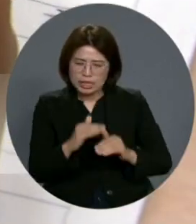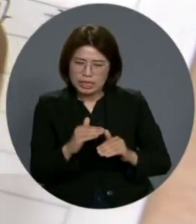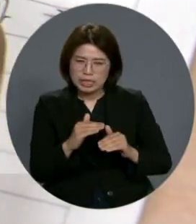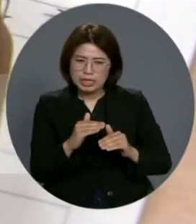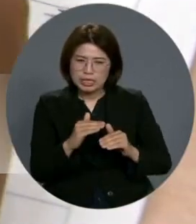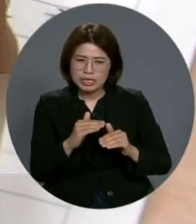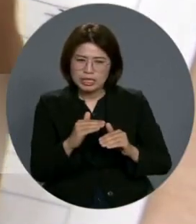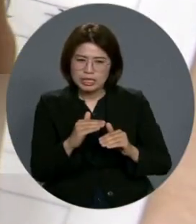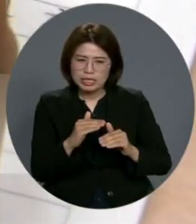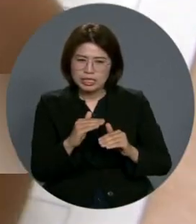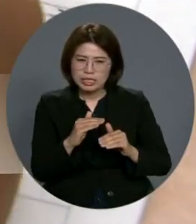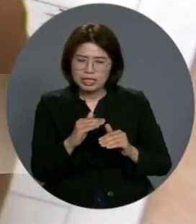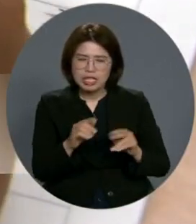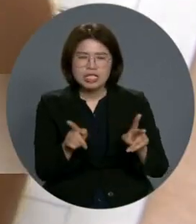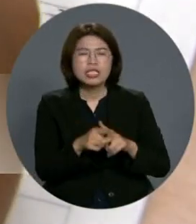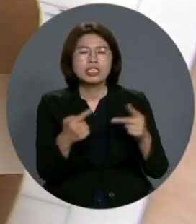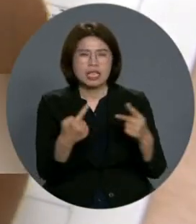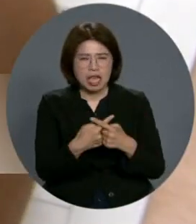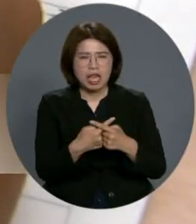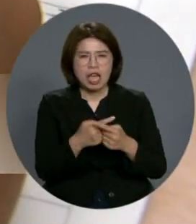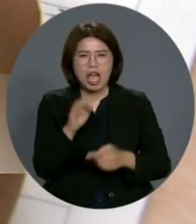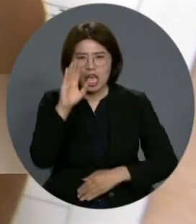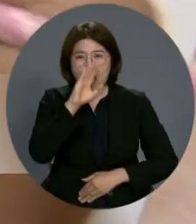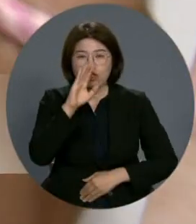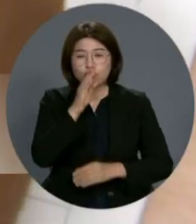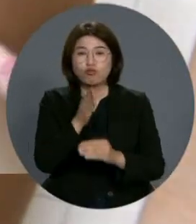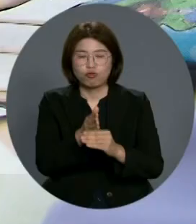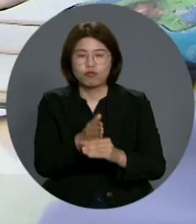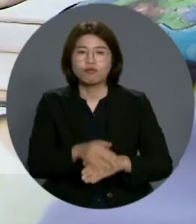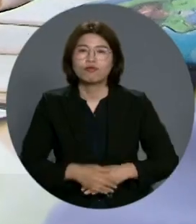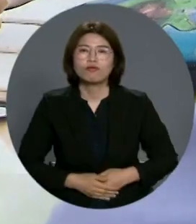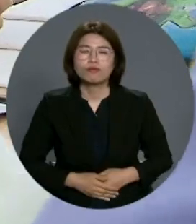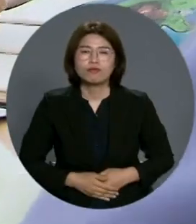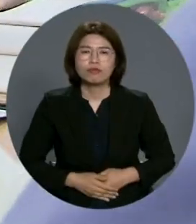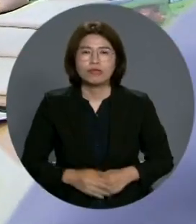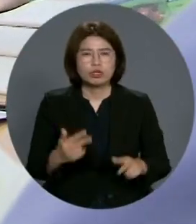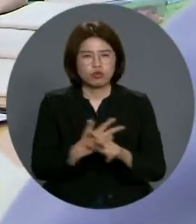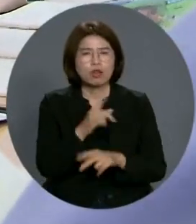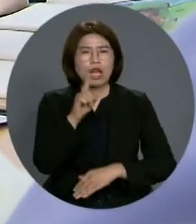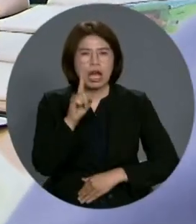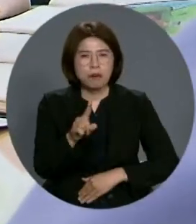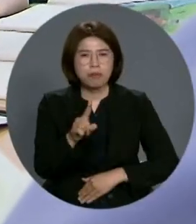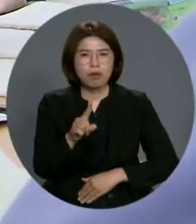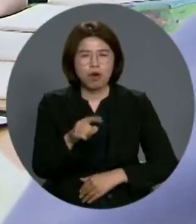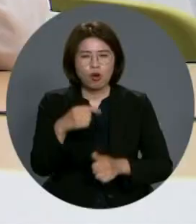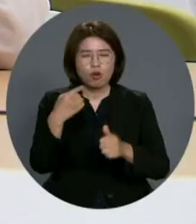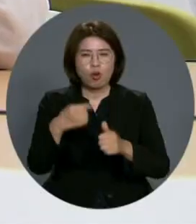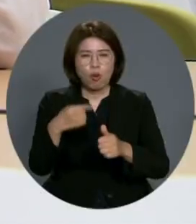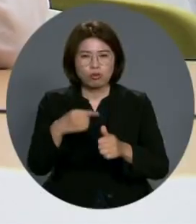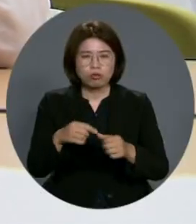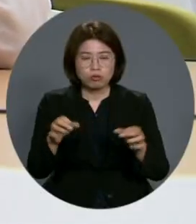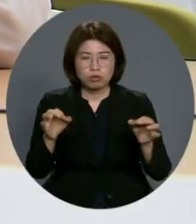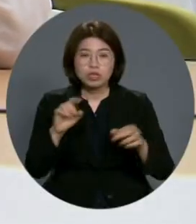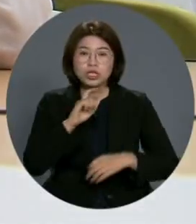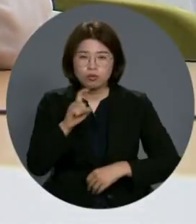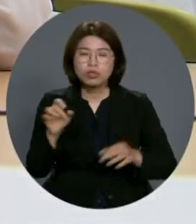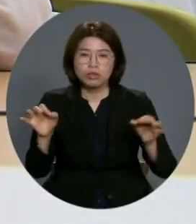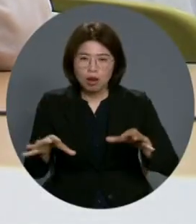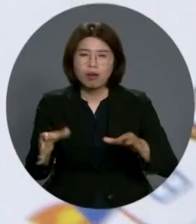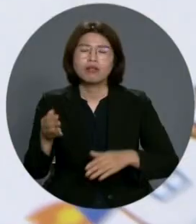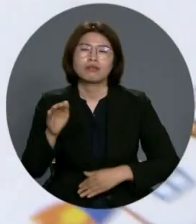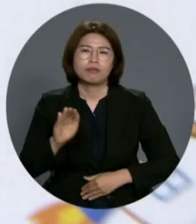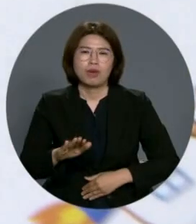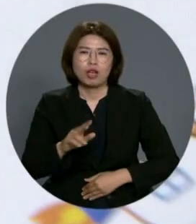통해 완전히 이해하는 연습을 하고 있습니다. 일주일에 한 번 10분 동안 하는 교육이지만 두 달이